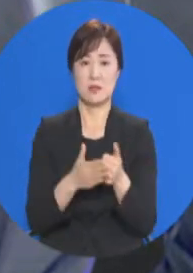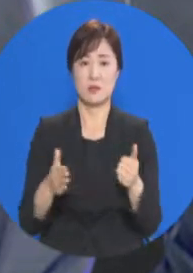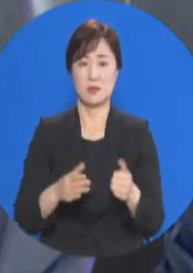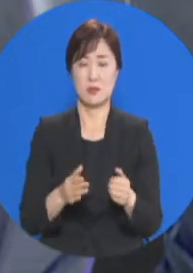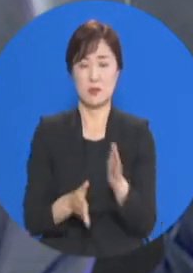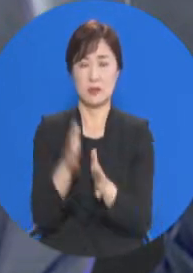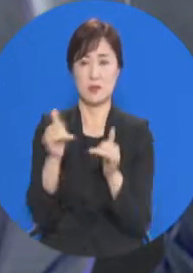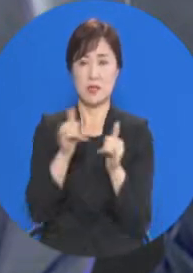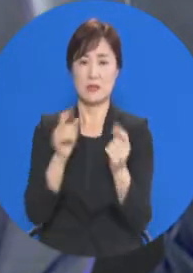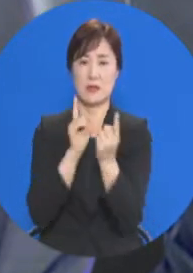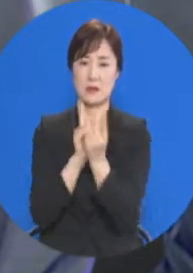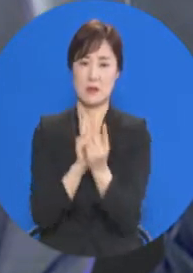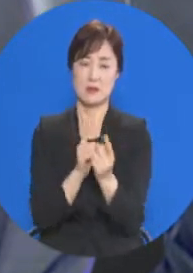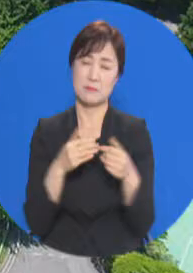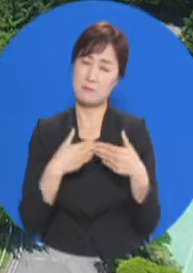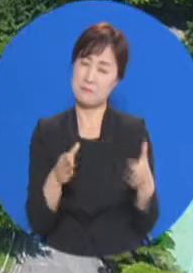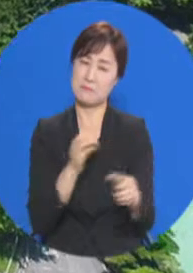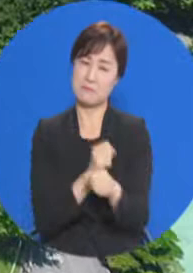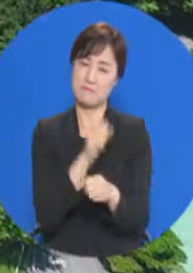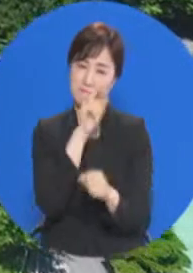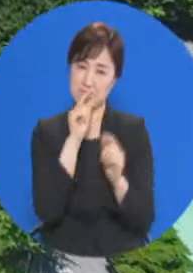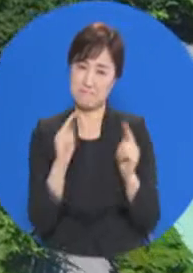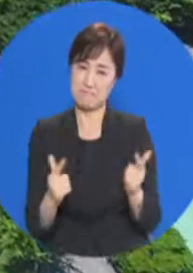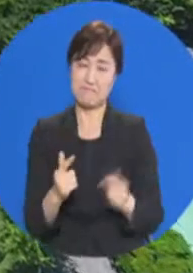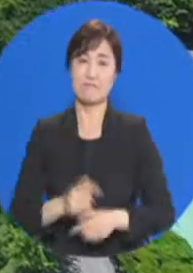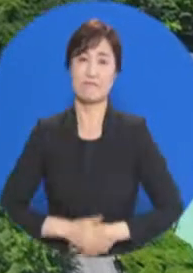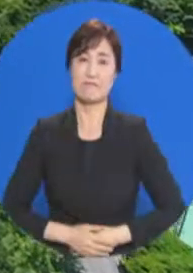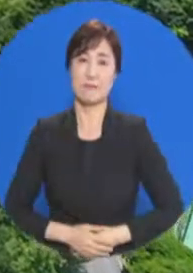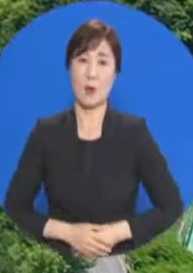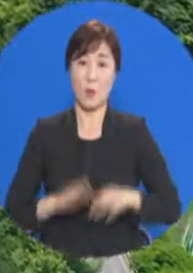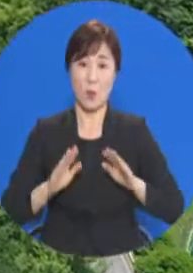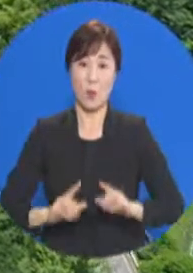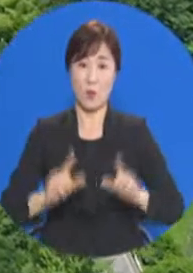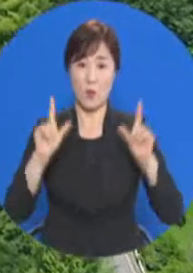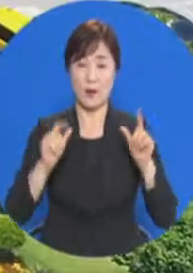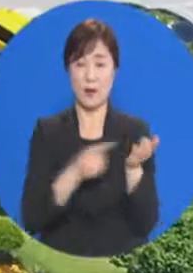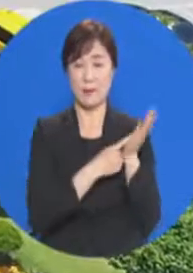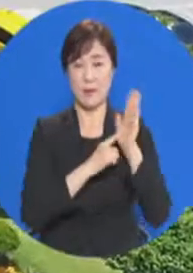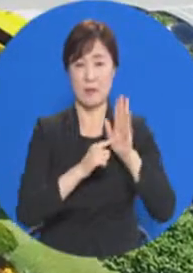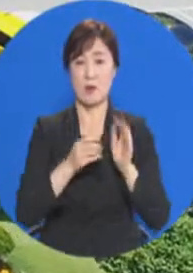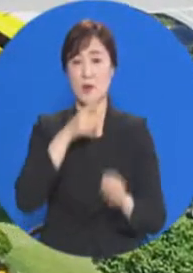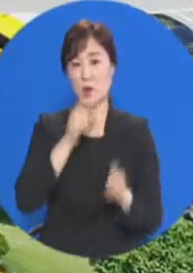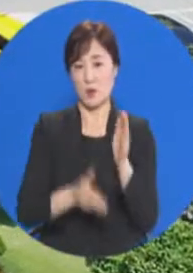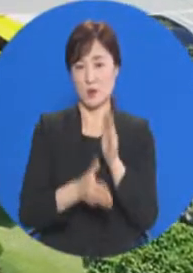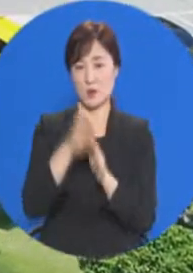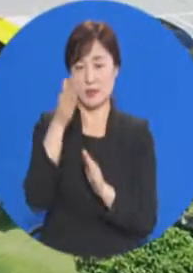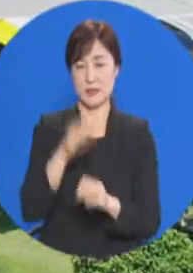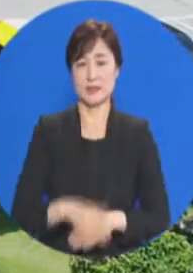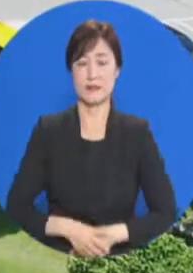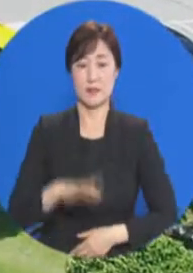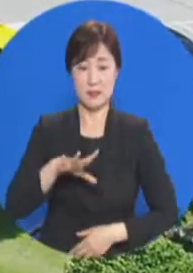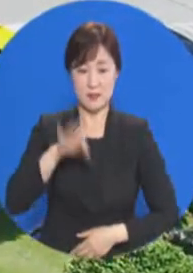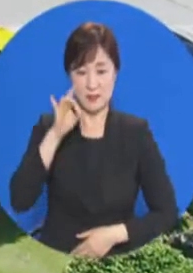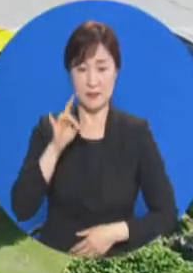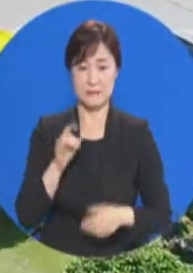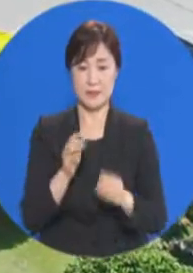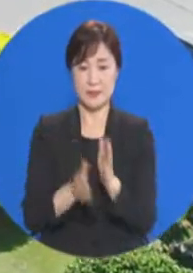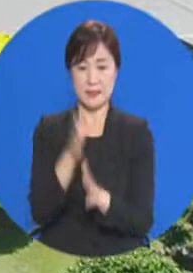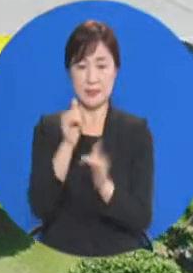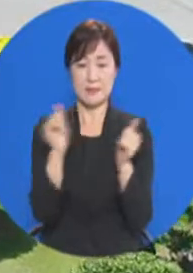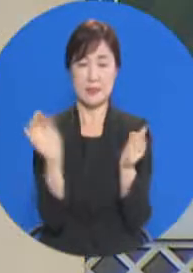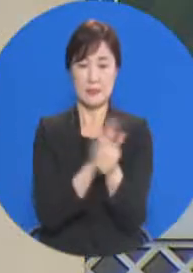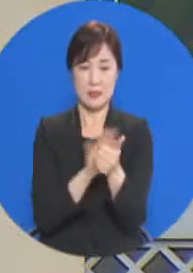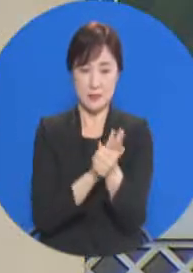이제 민원인한테 그렇게 하면 안 된다. 공교롭게도 올해 초 발표된 여수시의 민선 7기 첫 민원 서비스